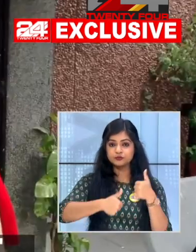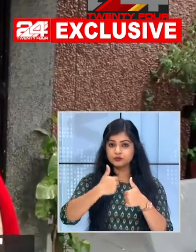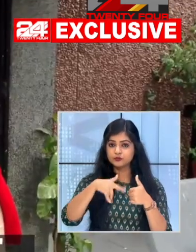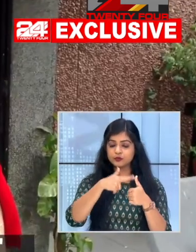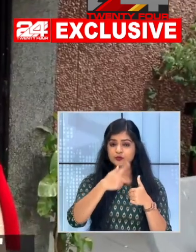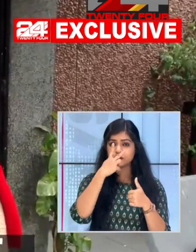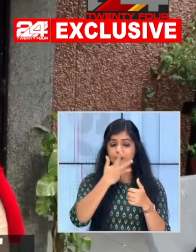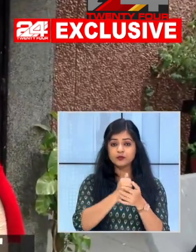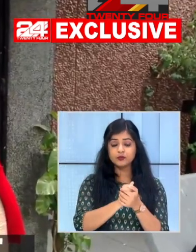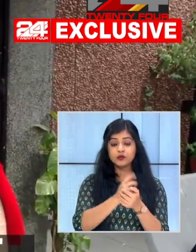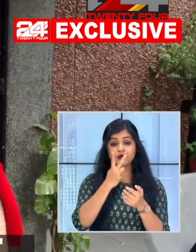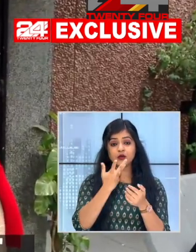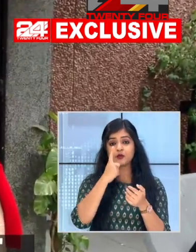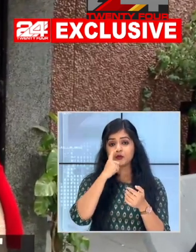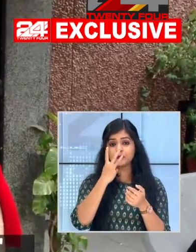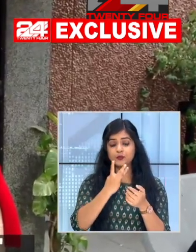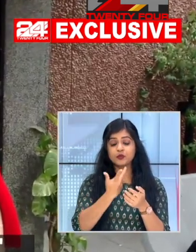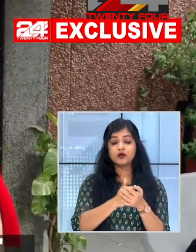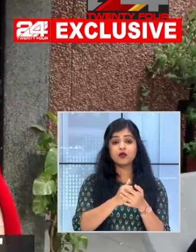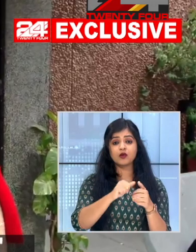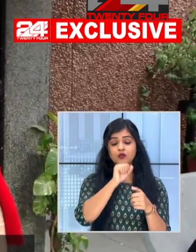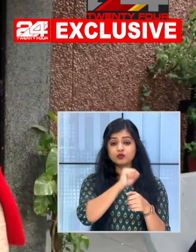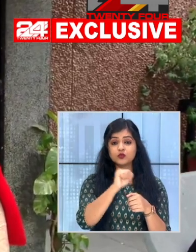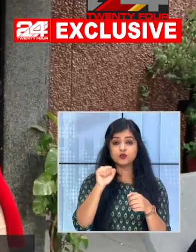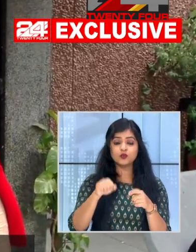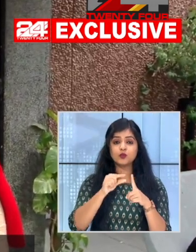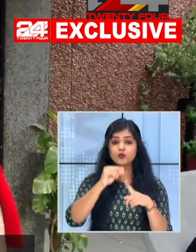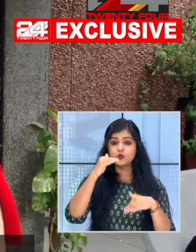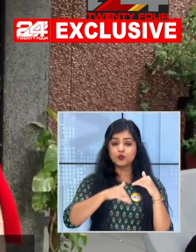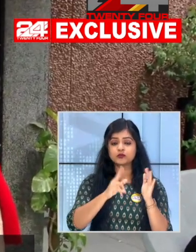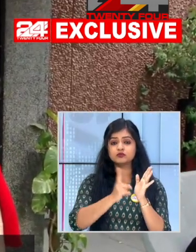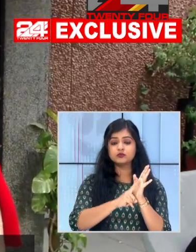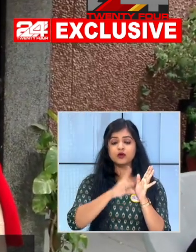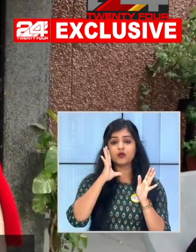കാണും? 2 വനിതയല്ല 3 വനിതയല്ല, 3 പേരും അവരവരുടെ രാഷ്ട്രീയമാണ്, ആ